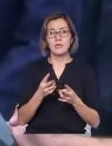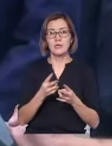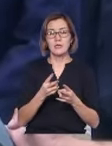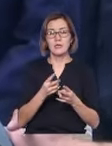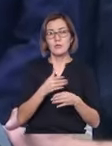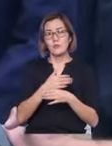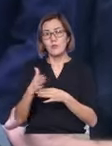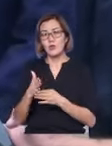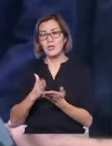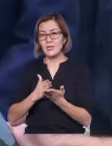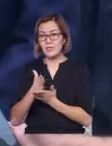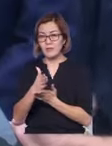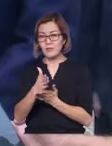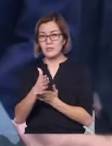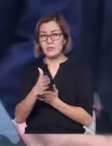керек.